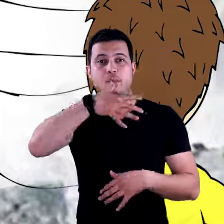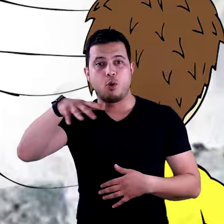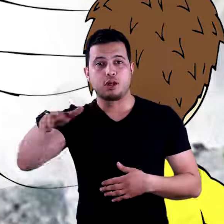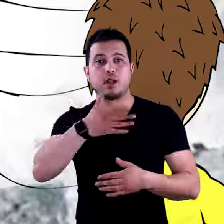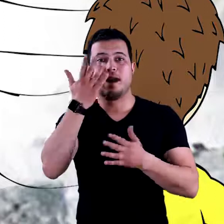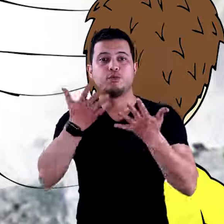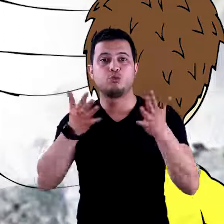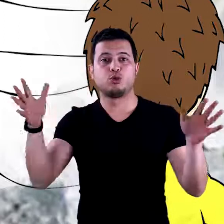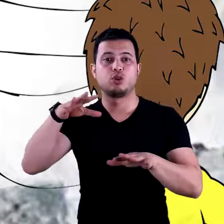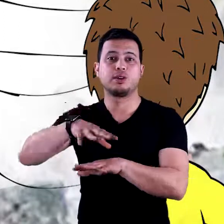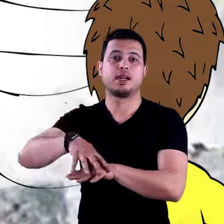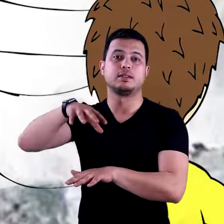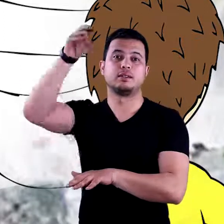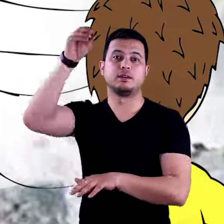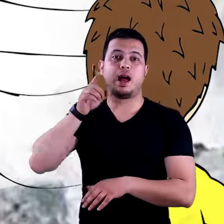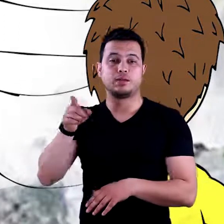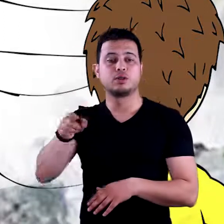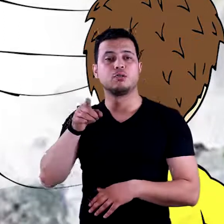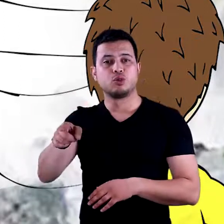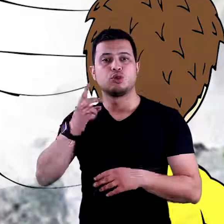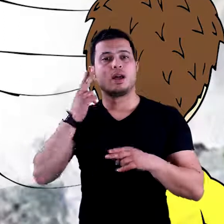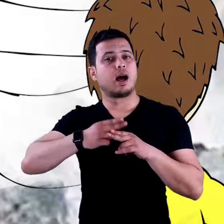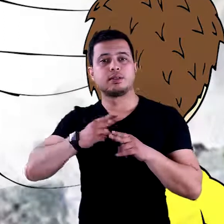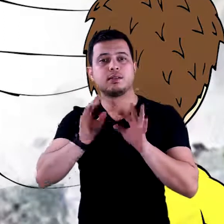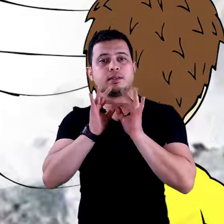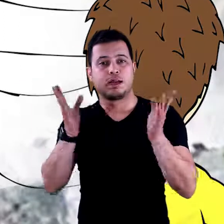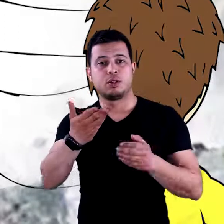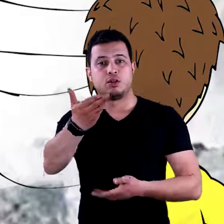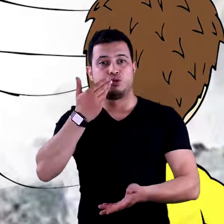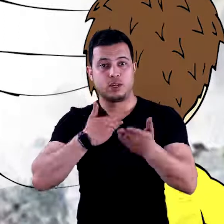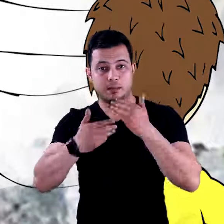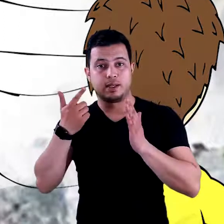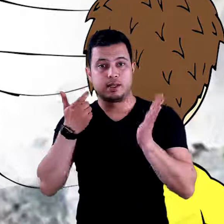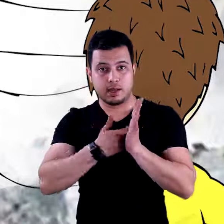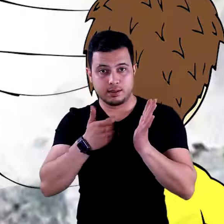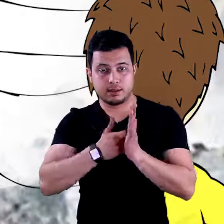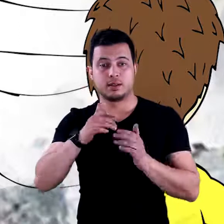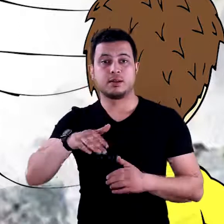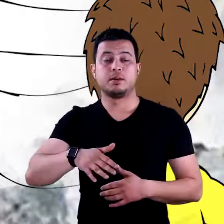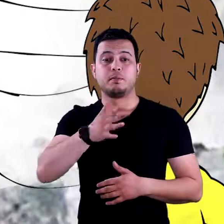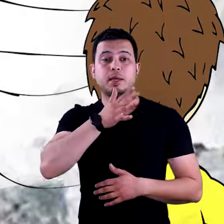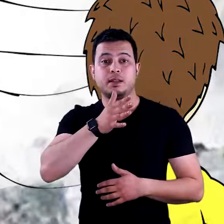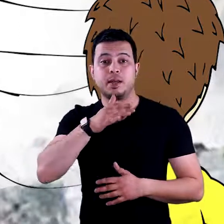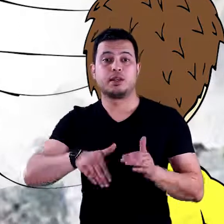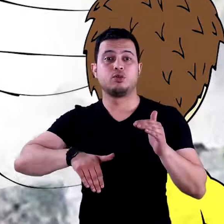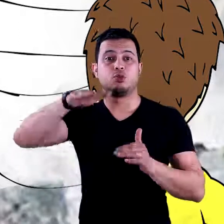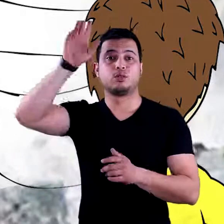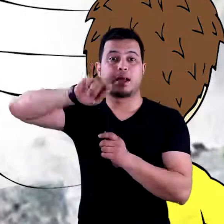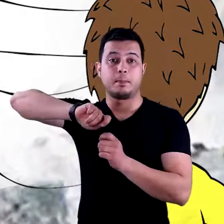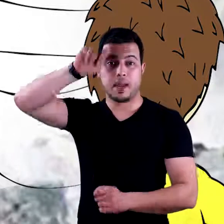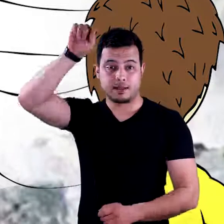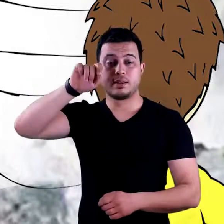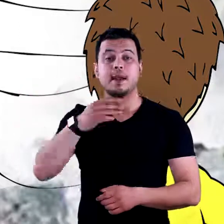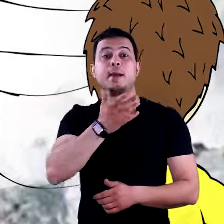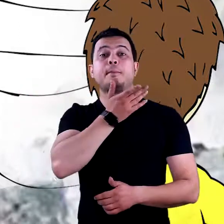büyük dağdır. Söylenmeli adı, bilinmeli yüksekliği.